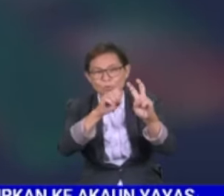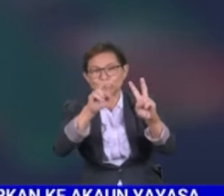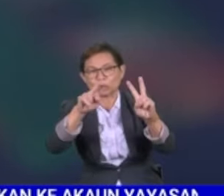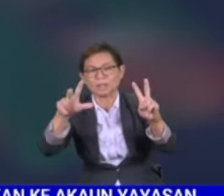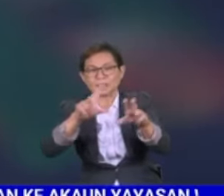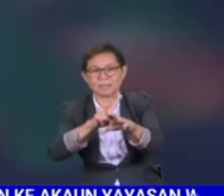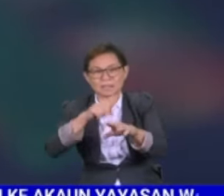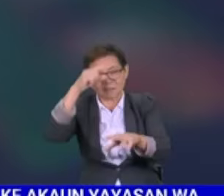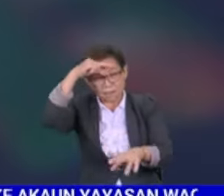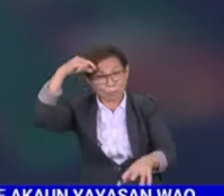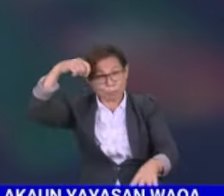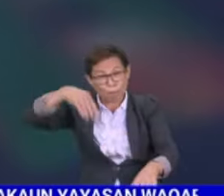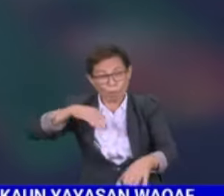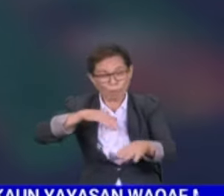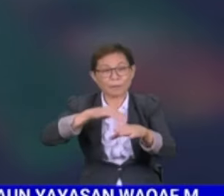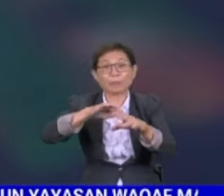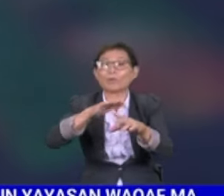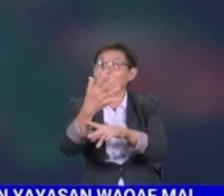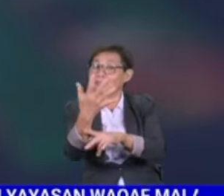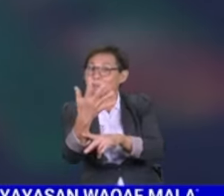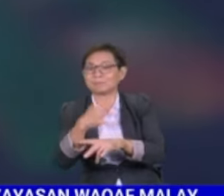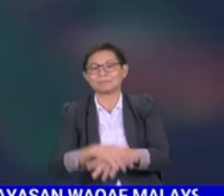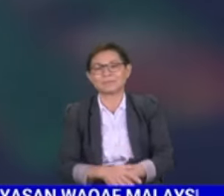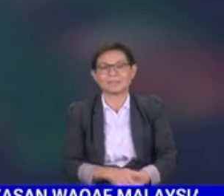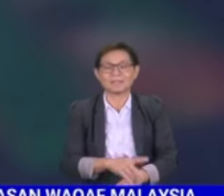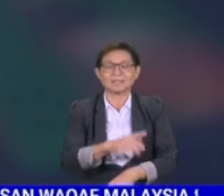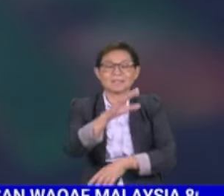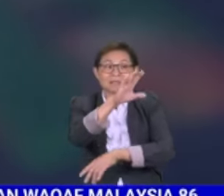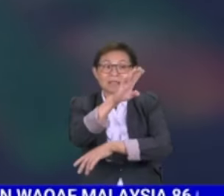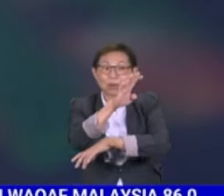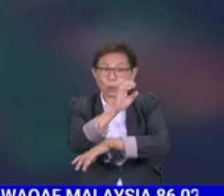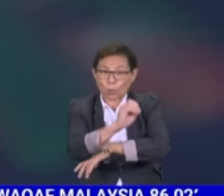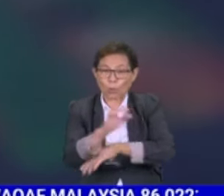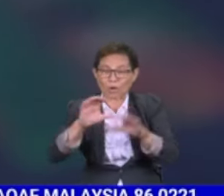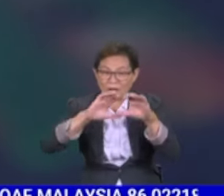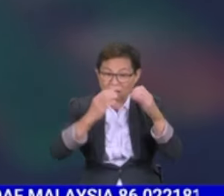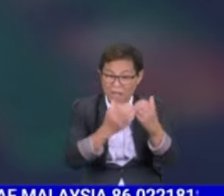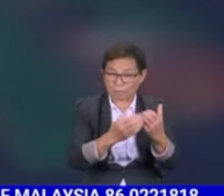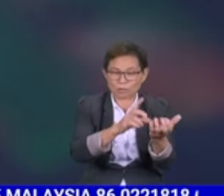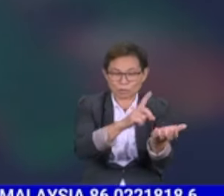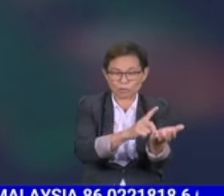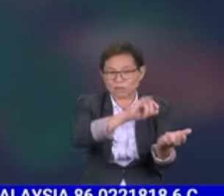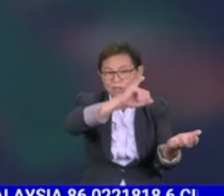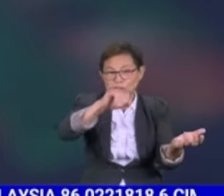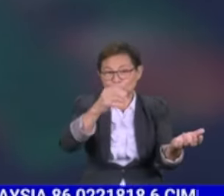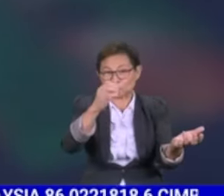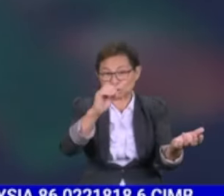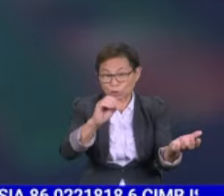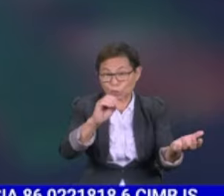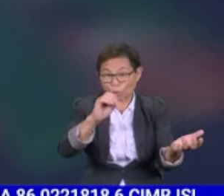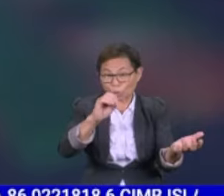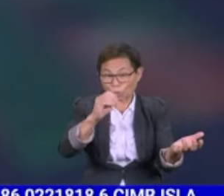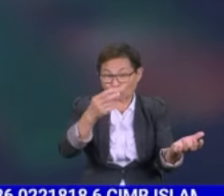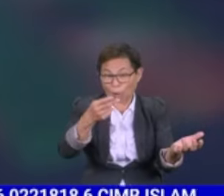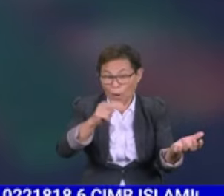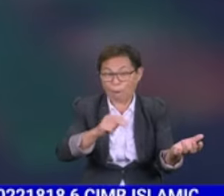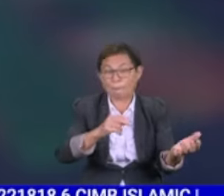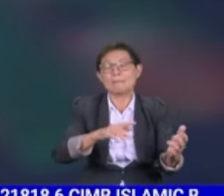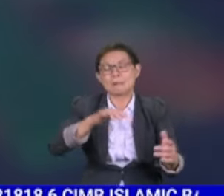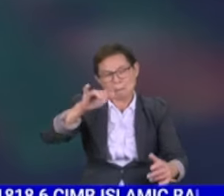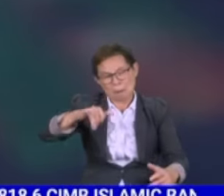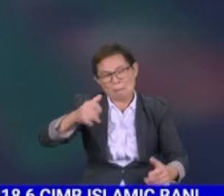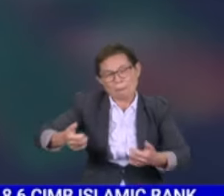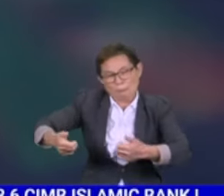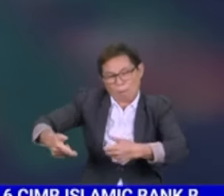di Kemboja pada bulan Mei depan. Ketua Pegawai Eksekutif CEO klub tersebut, Dr. Johan Kamal Hamidun, mengakui ia akan memberi